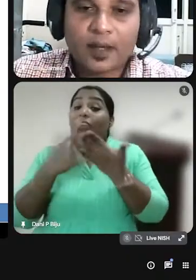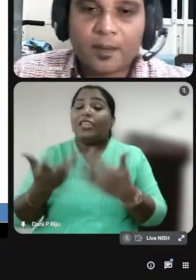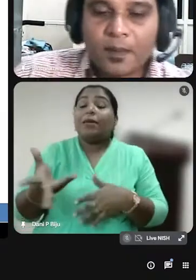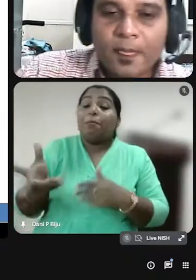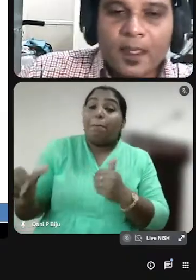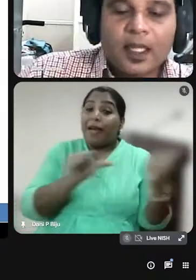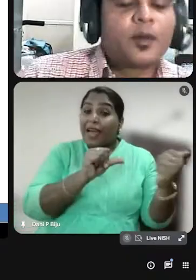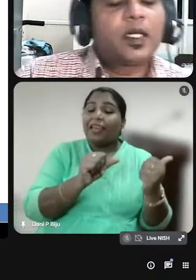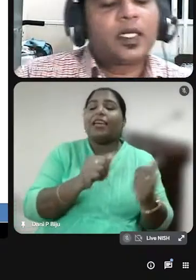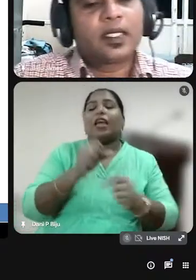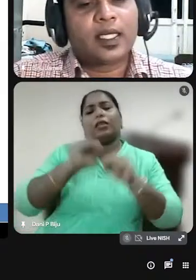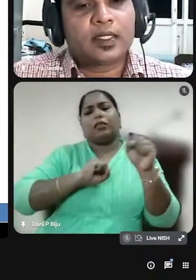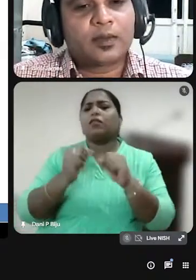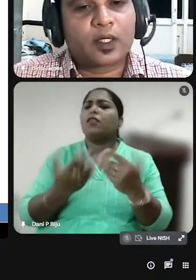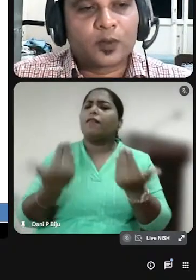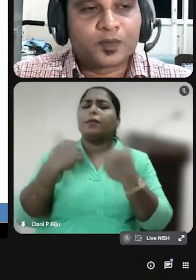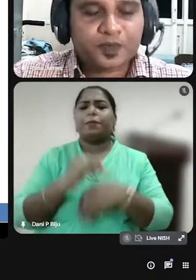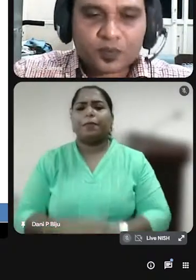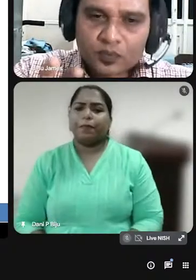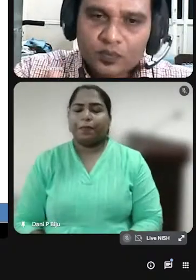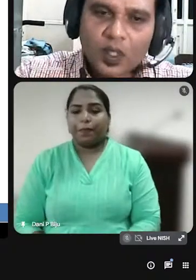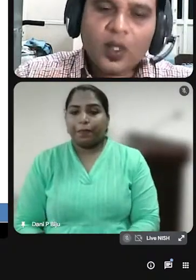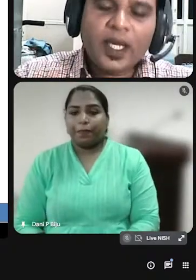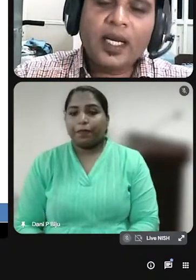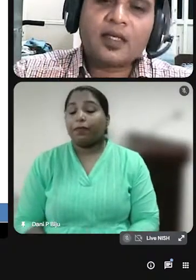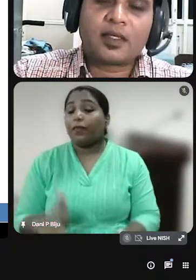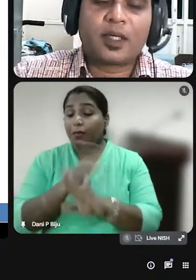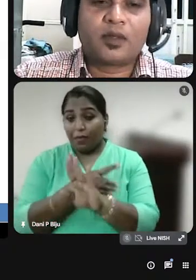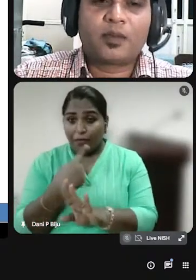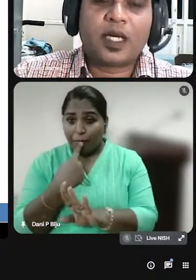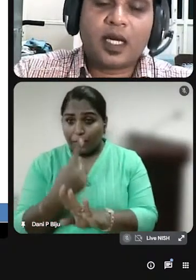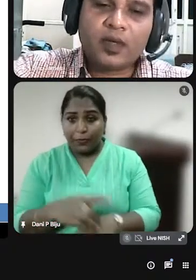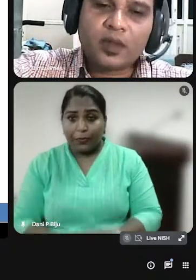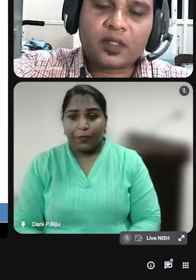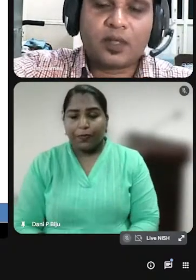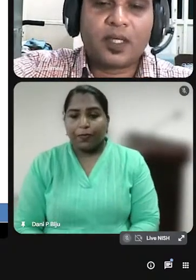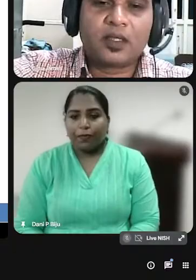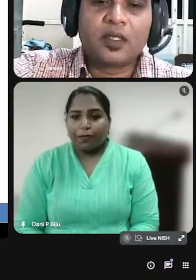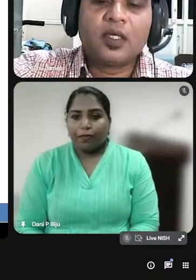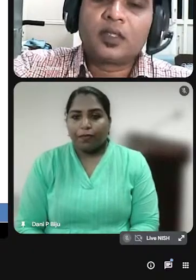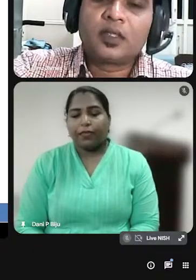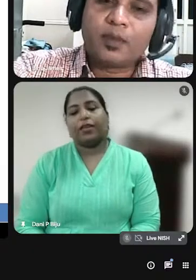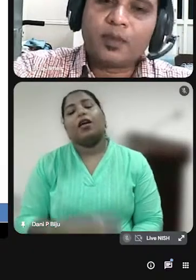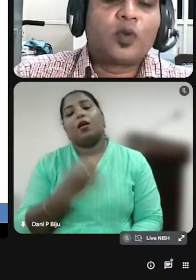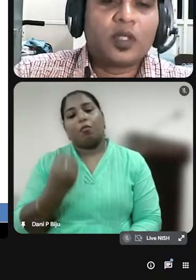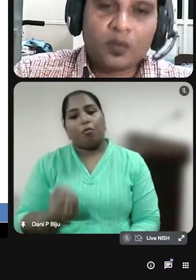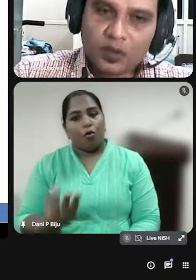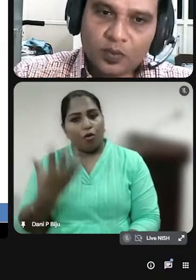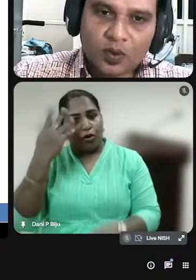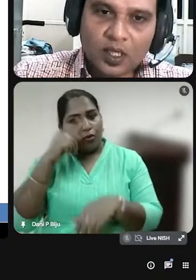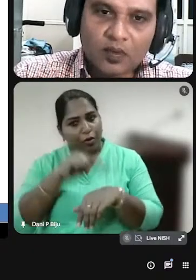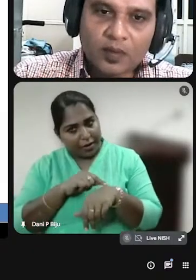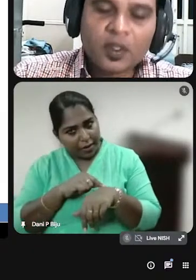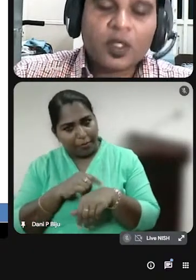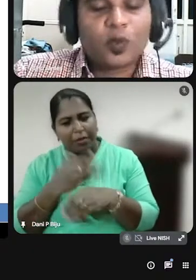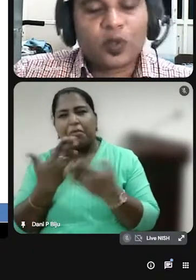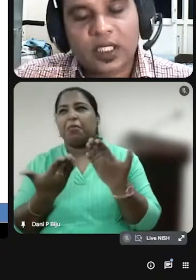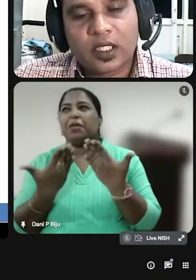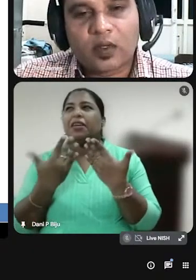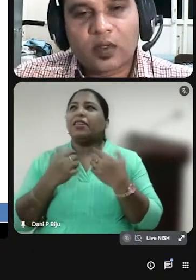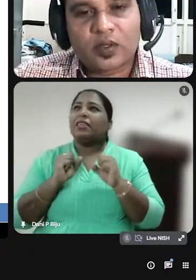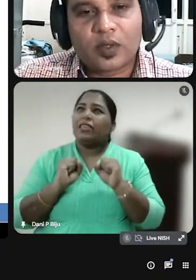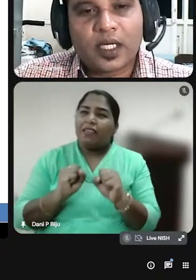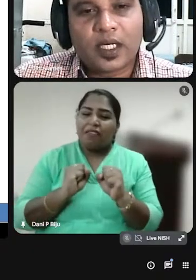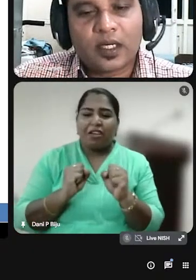എക്സസൈസിലേക്ക് വരാം. അതുപോലെ നേരത്തെ പറഞ്ഞു, എല്ലാ സമയത്തും രാവിലെ ഒരു സമയത്ത് ചിലപ്പോൾ കൂടുതൽ ബുദ്ധിമുട്ടുണ്ടാവാം,